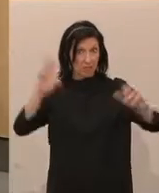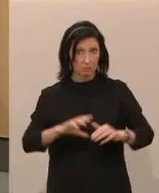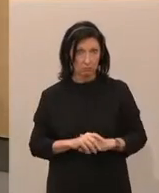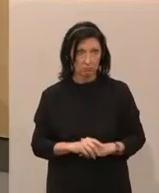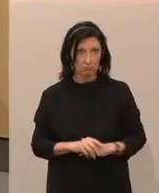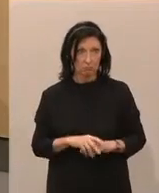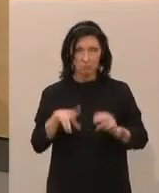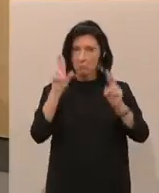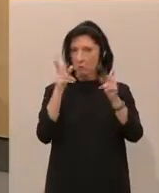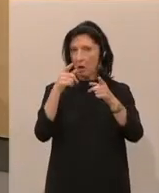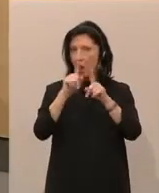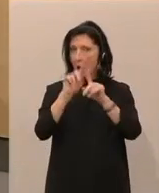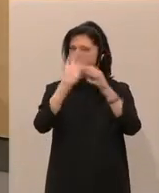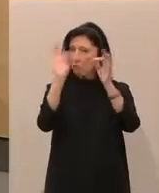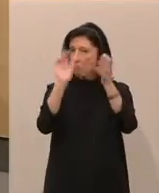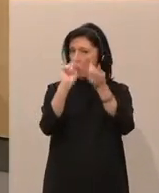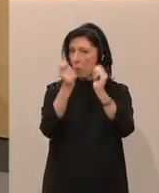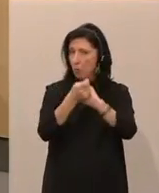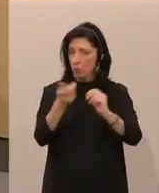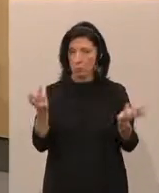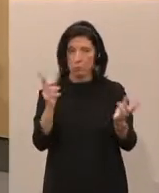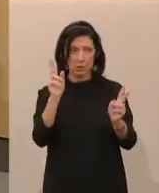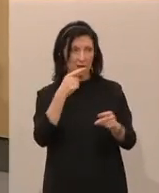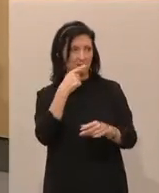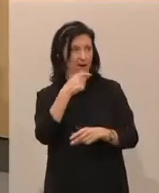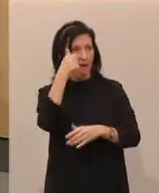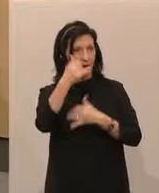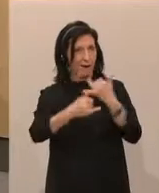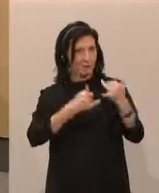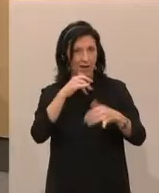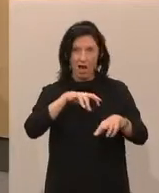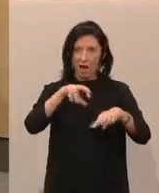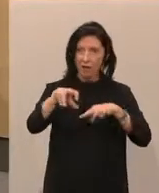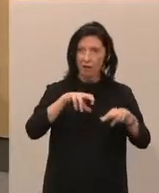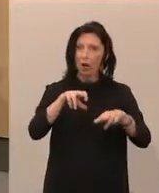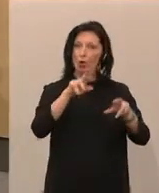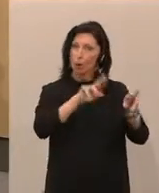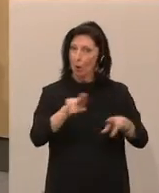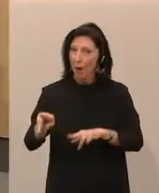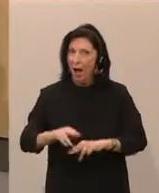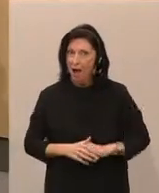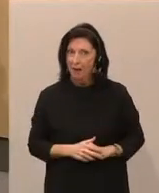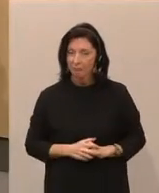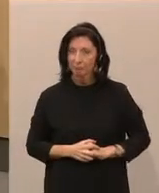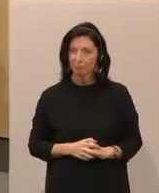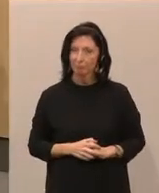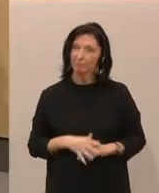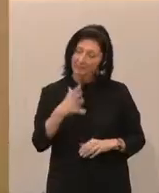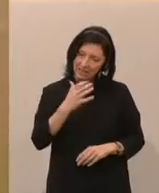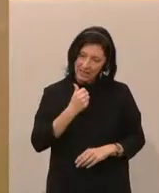und äxten und man könnte auch sagen ein jahr regierung normalität die endlich auch